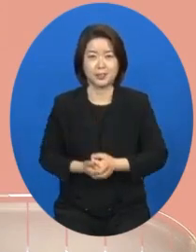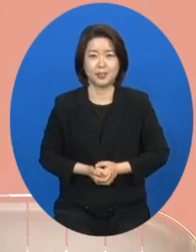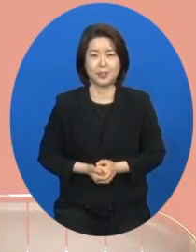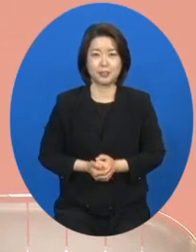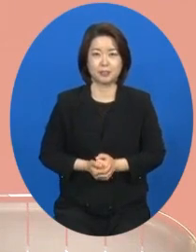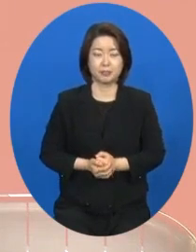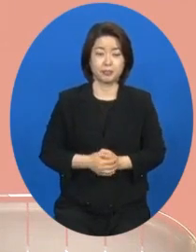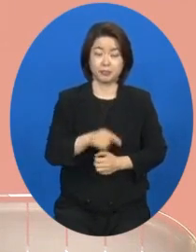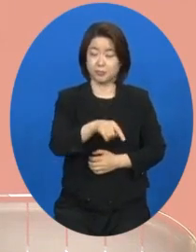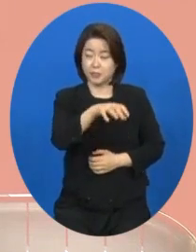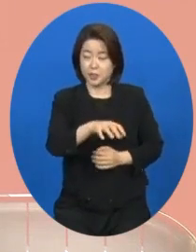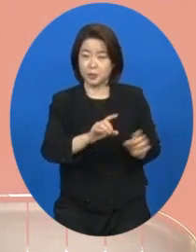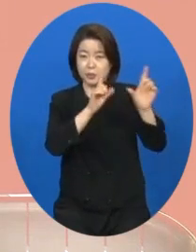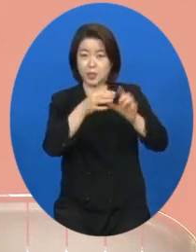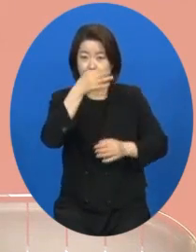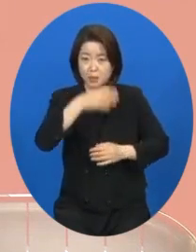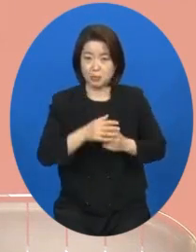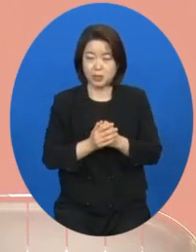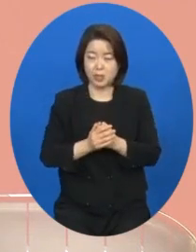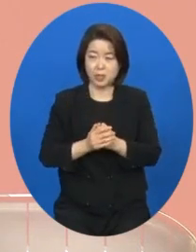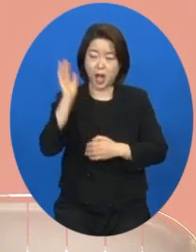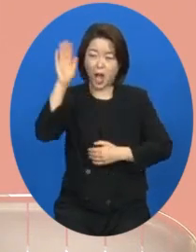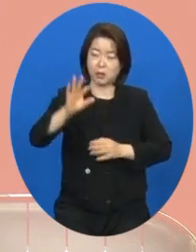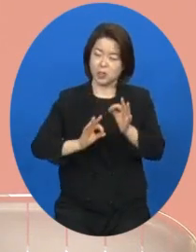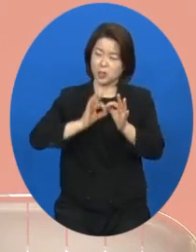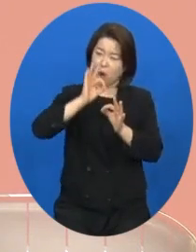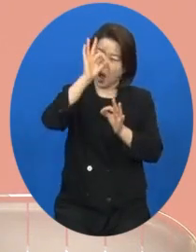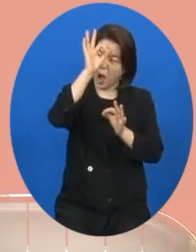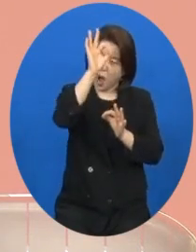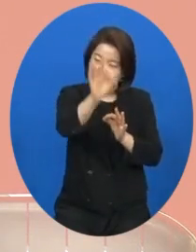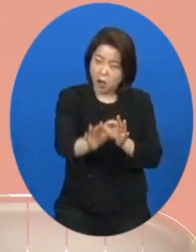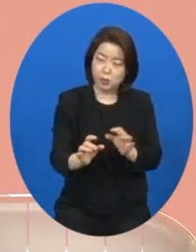여기서도 살기가 이렇게 힘든데 이제 영생토록 같이 살